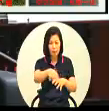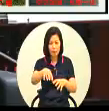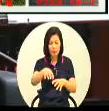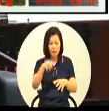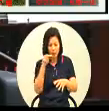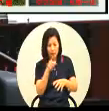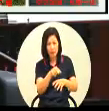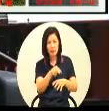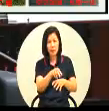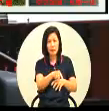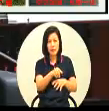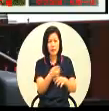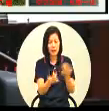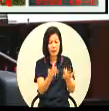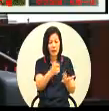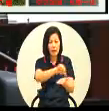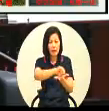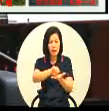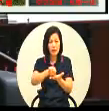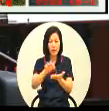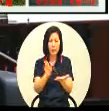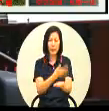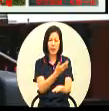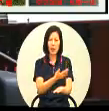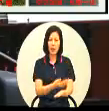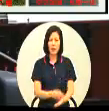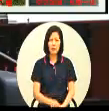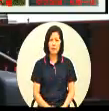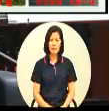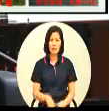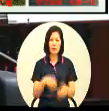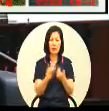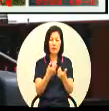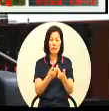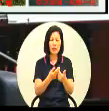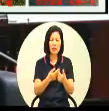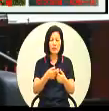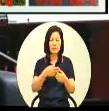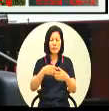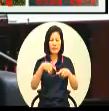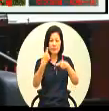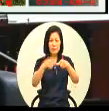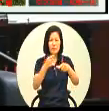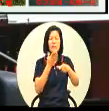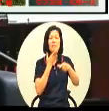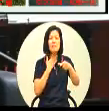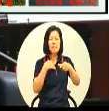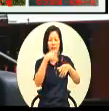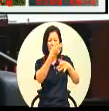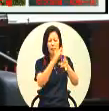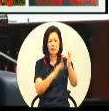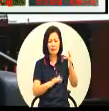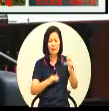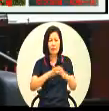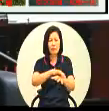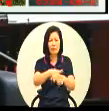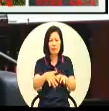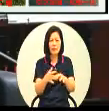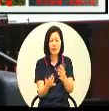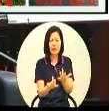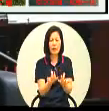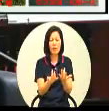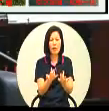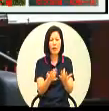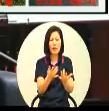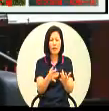些地方植草已经没了，反而是什么枯叶把它掩盖了，我们的植草不见，绿化不见了，然后也没